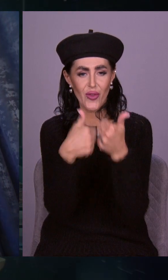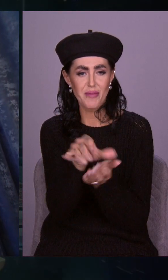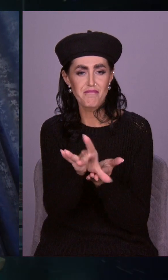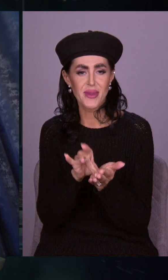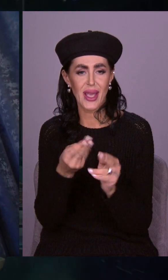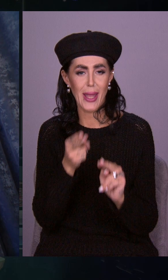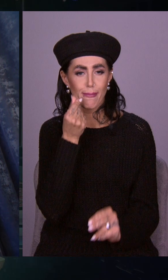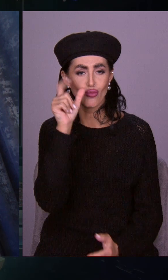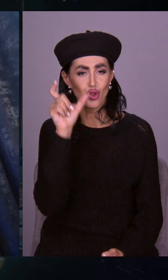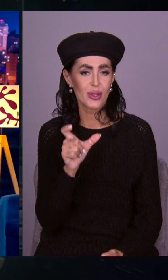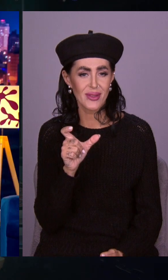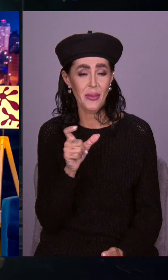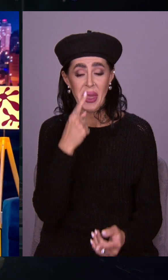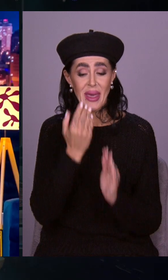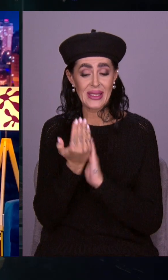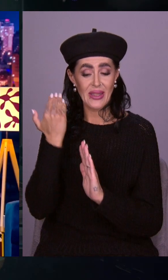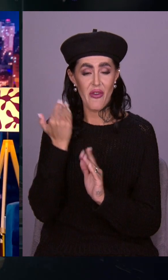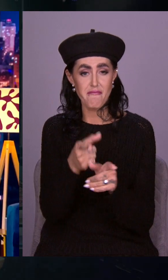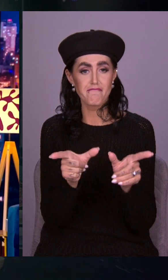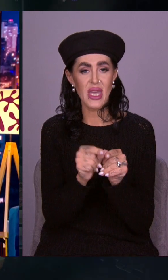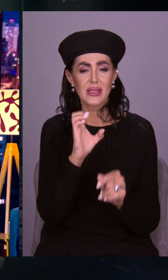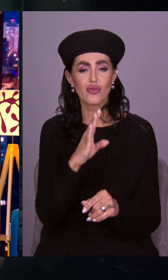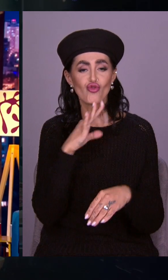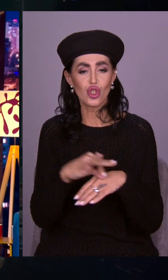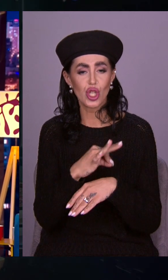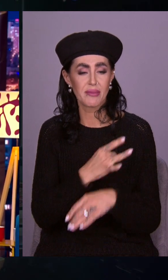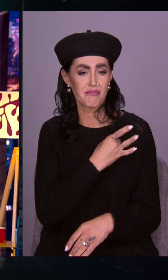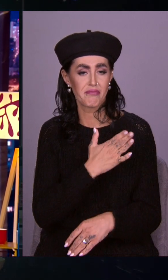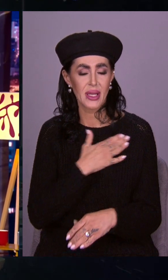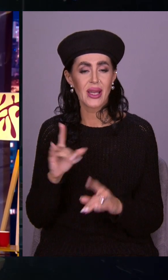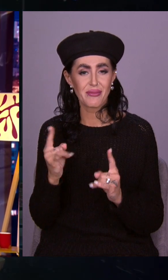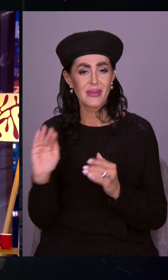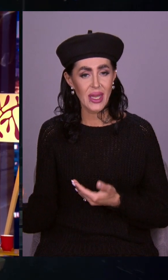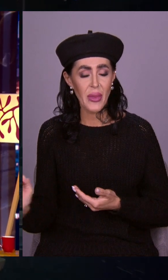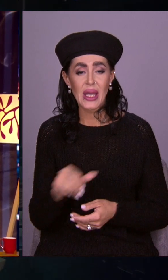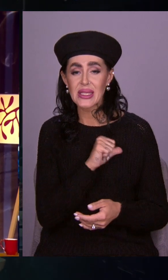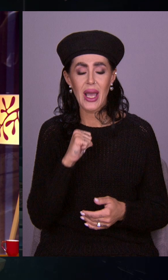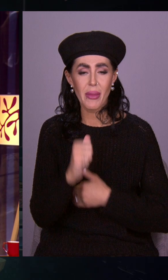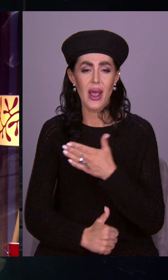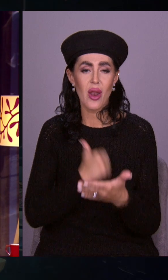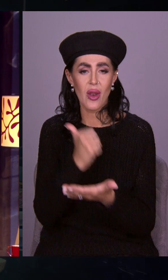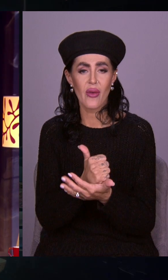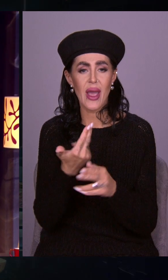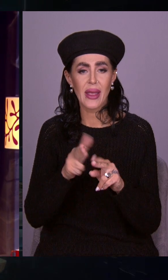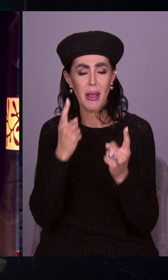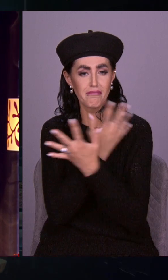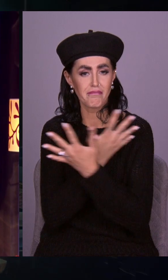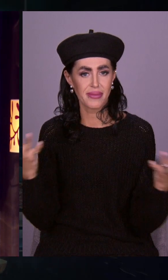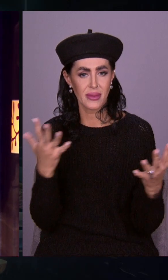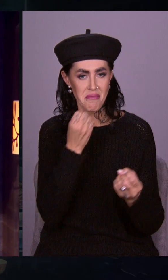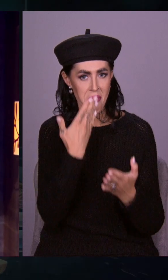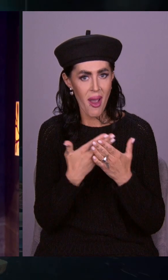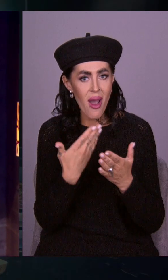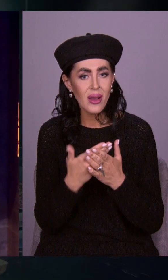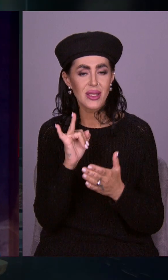чоловіка. Нещодавно вони з дружиною усиновили дитину, але найголовніше, вони зробили цей процес публічним і